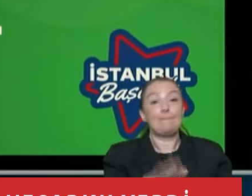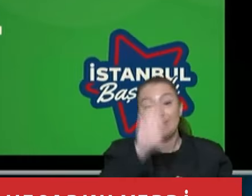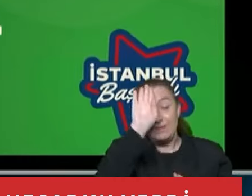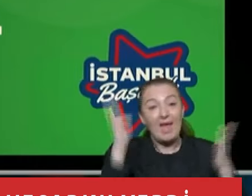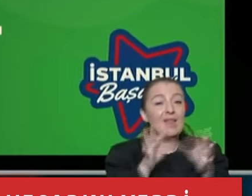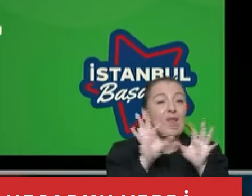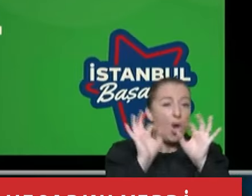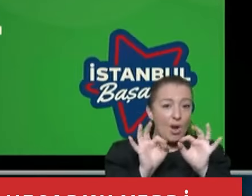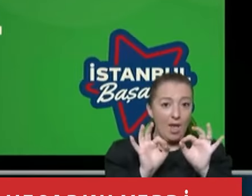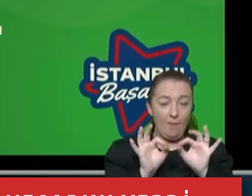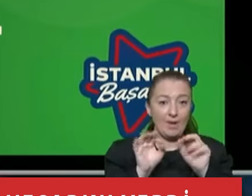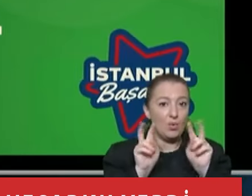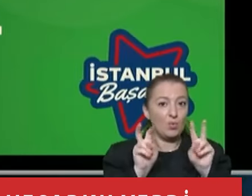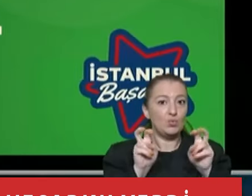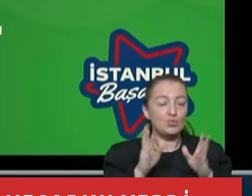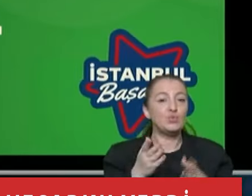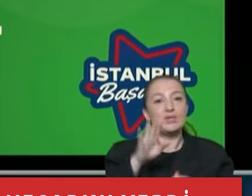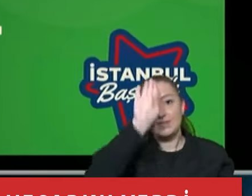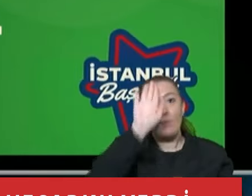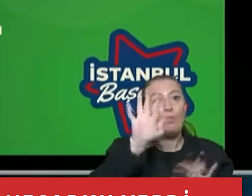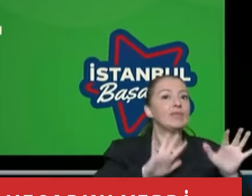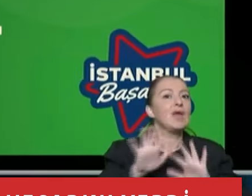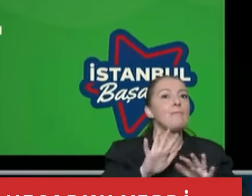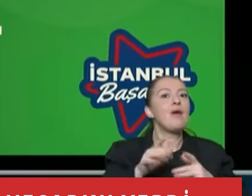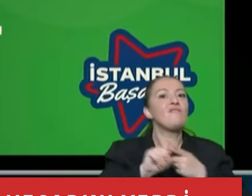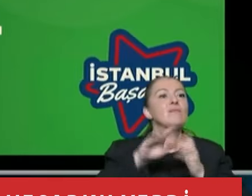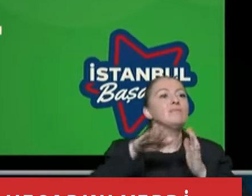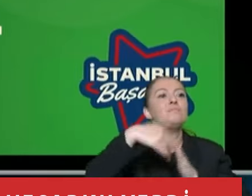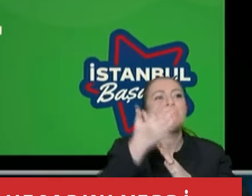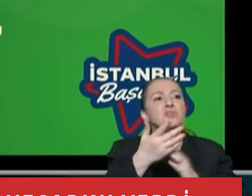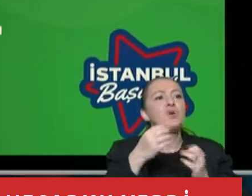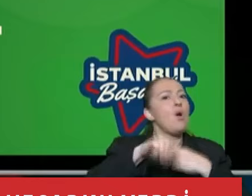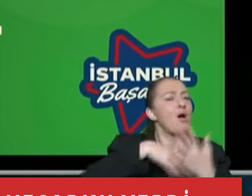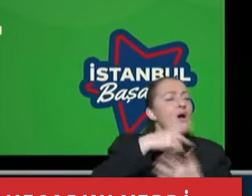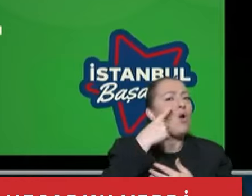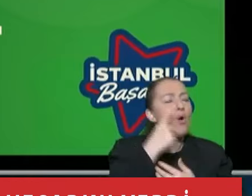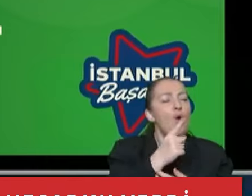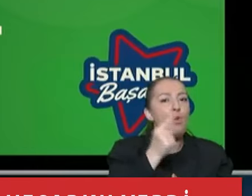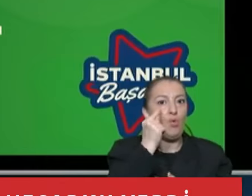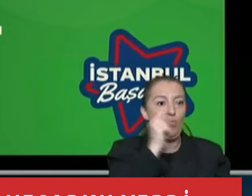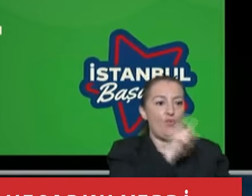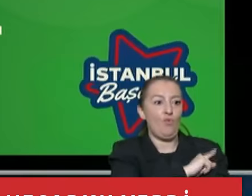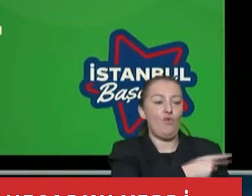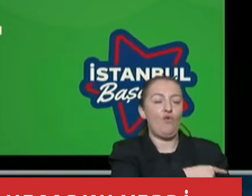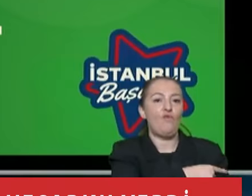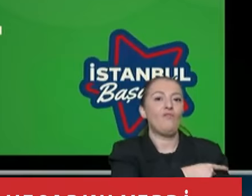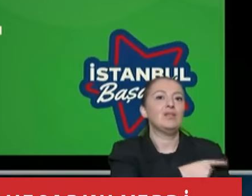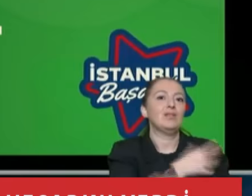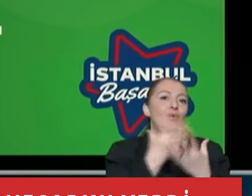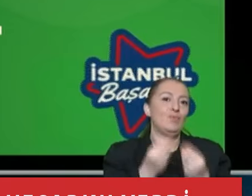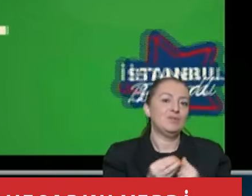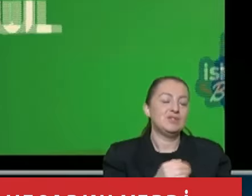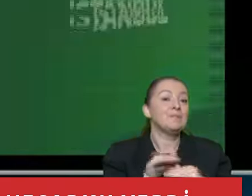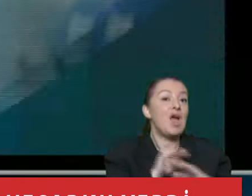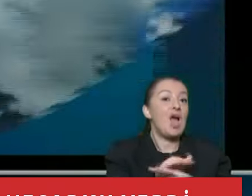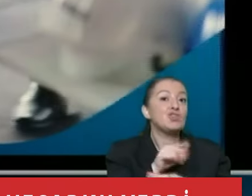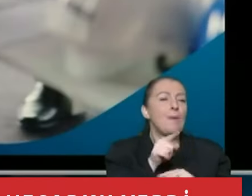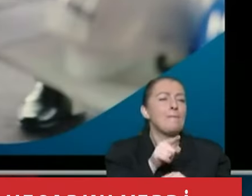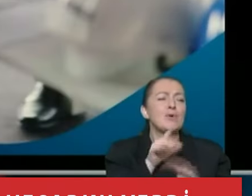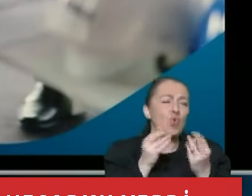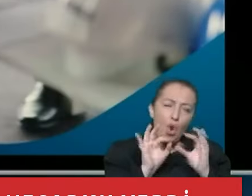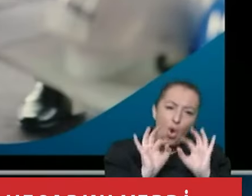önemli konusu İstanbul deprem ve diğer afetlere karşı güçlü ve dayanıklı hale gelmesi meselesidir ve yaşamsal bir